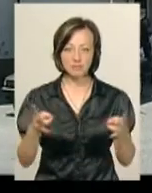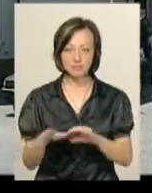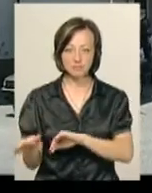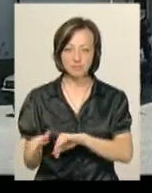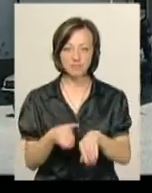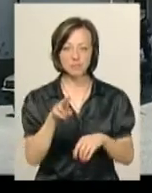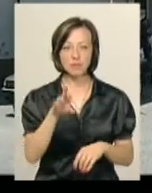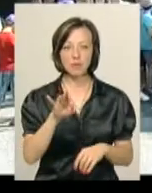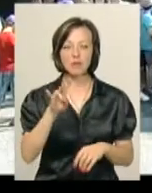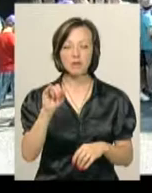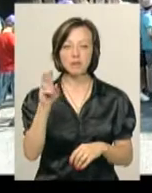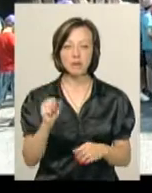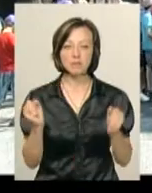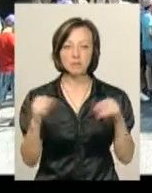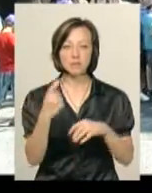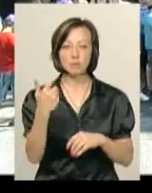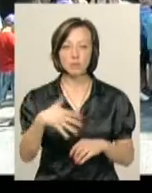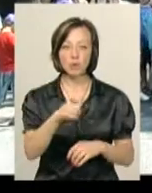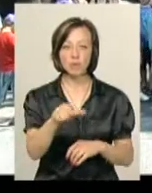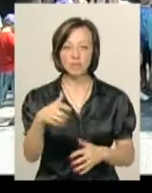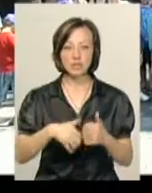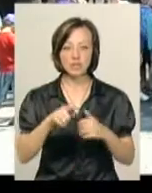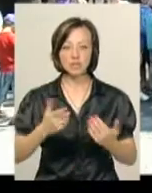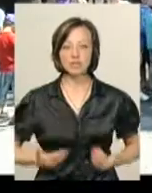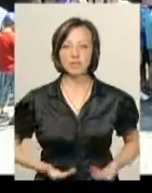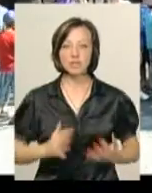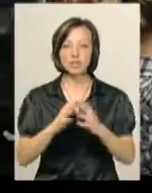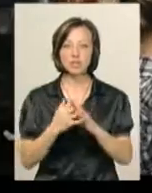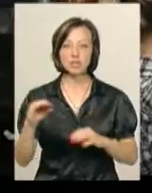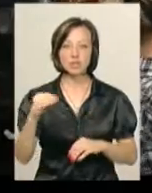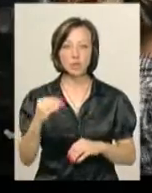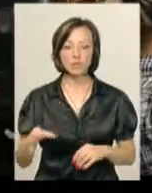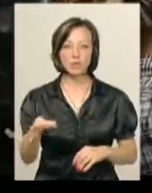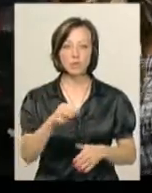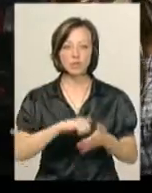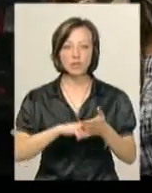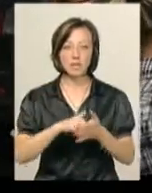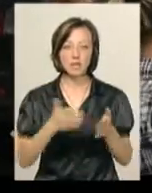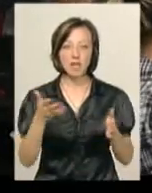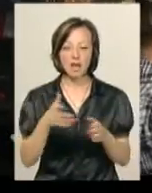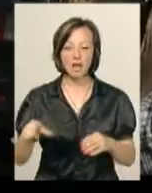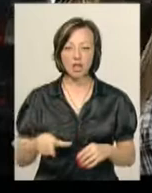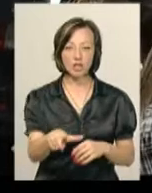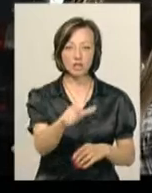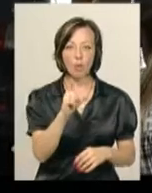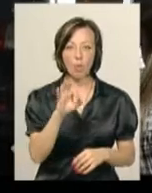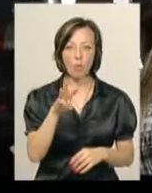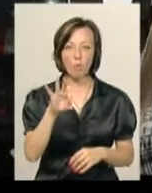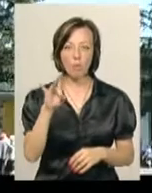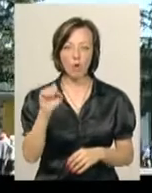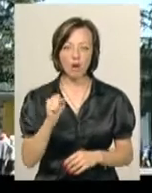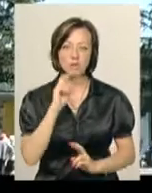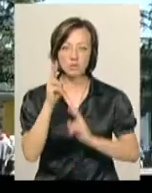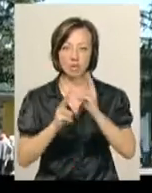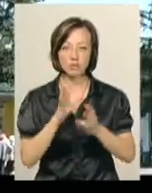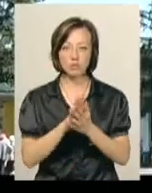Понінці, там зібралося близько 150 людей. Серед них і жителі сіл Житомирської області, через які протікає річка Хомора. Люди скаржаться на